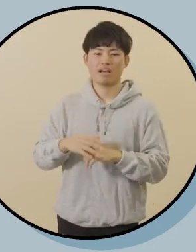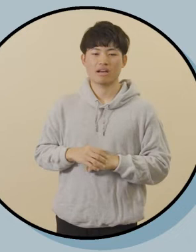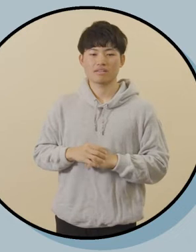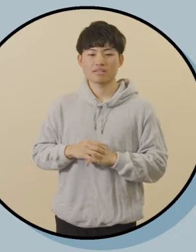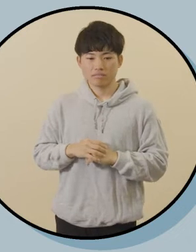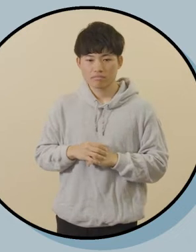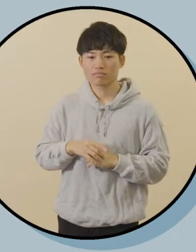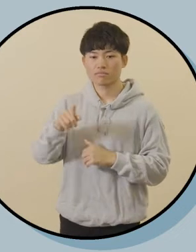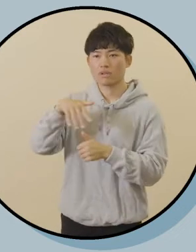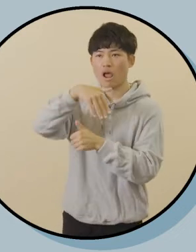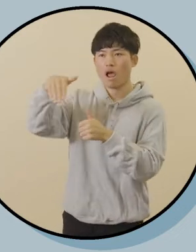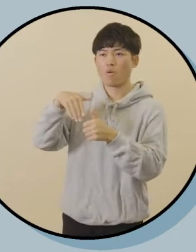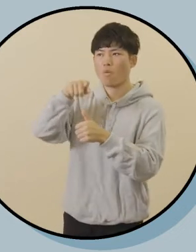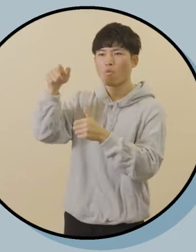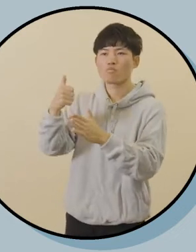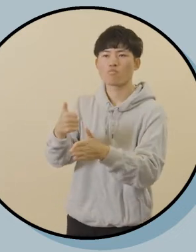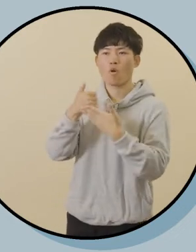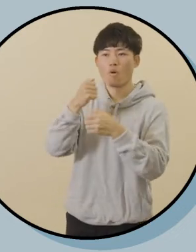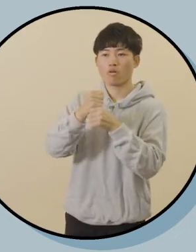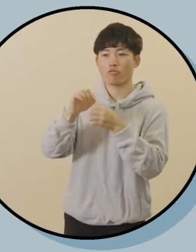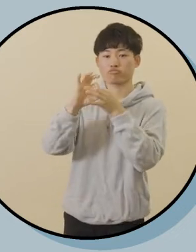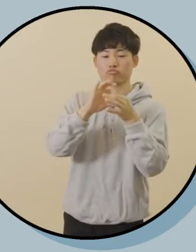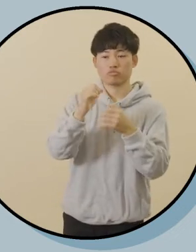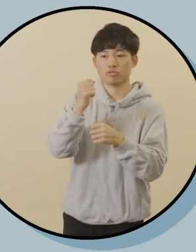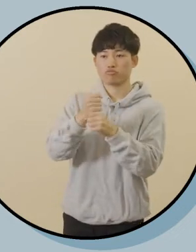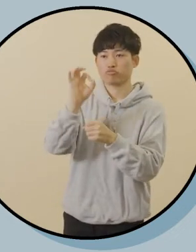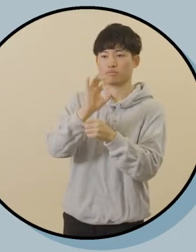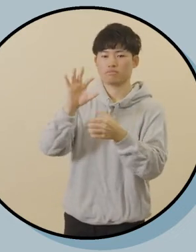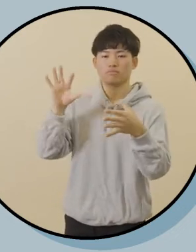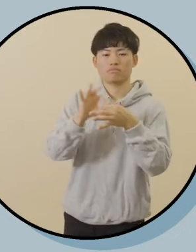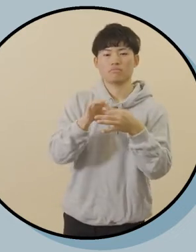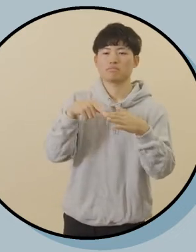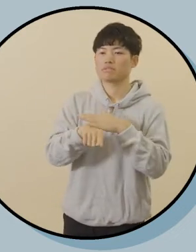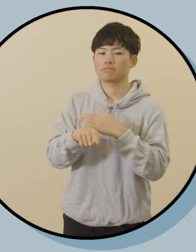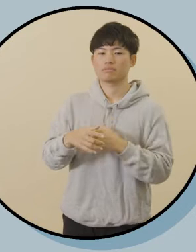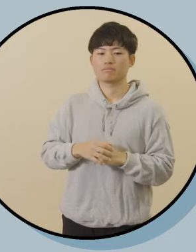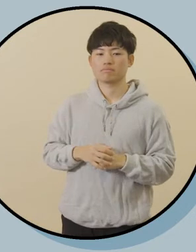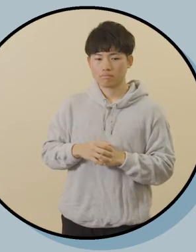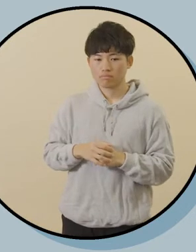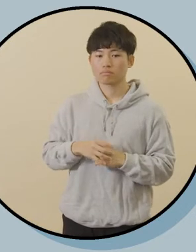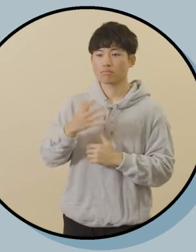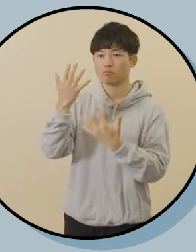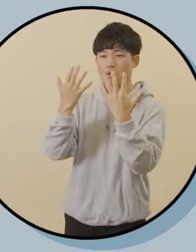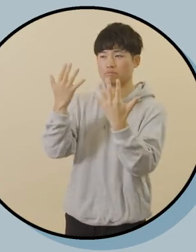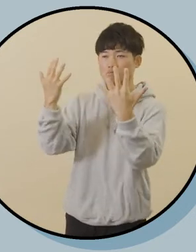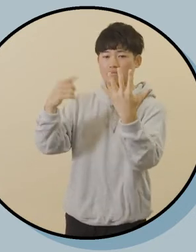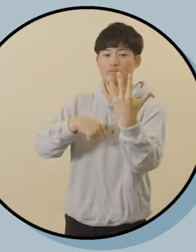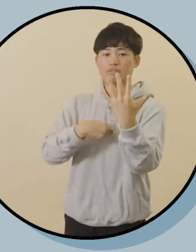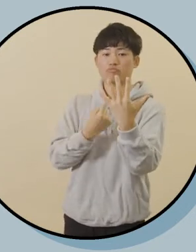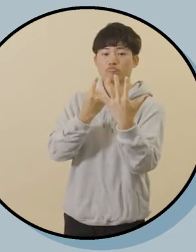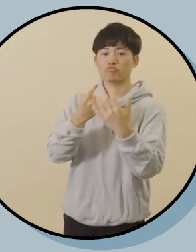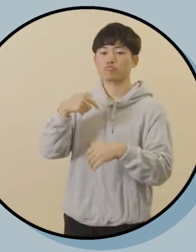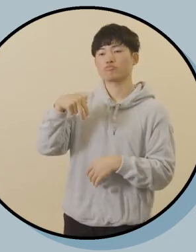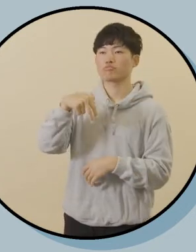くて、夜中はカエルがめちゃめちゃうるさいみたいな環境で過ごしてたんで、なんかその、感覚の環